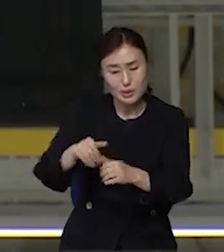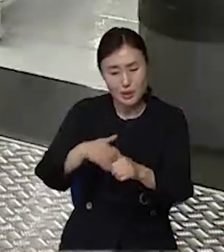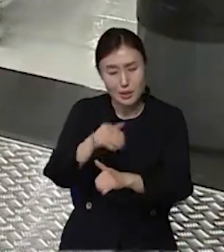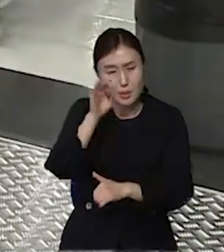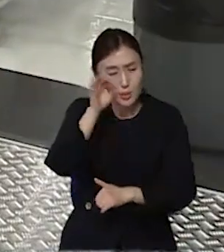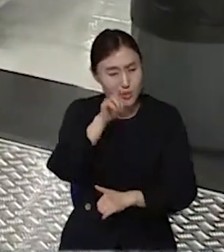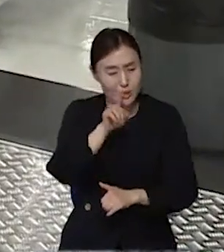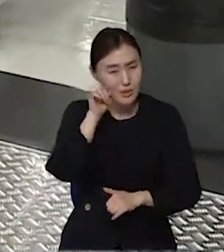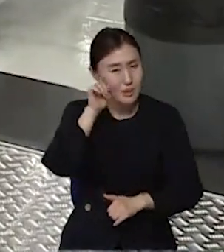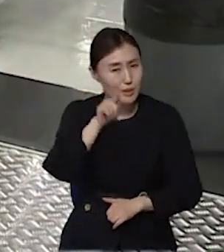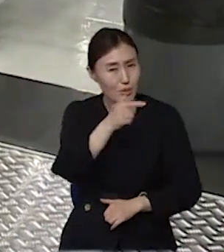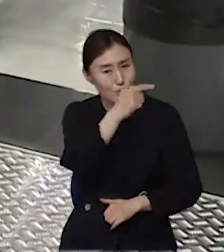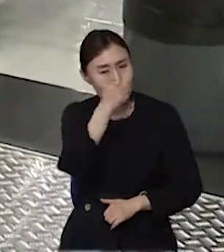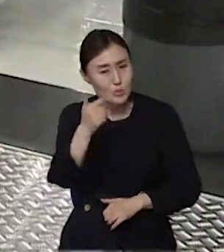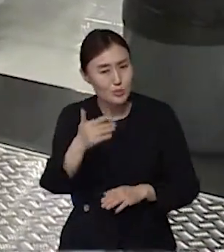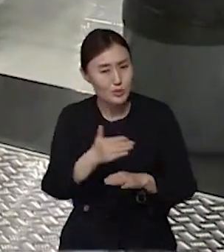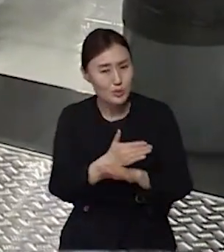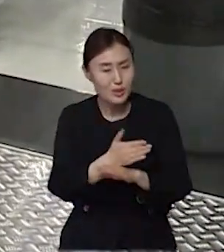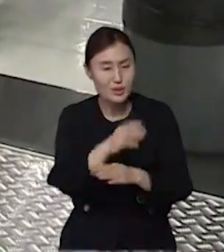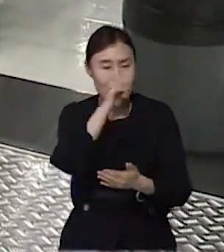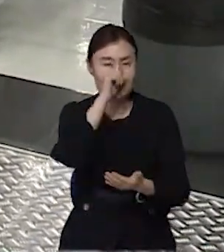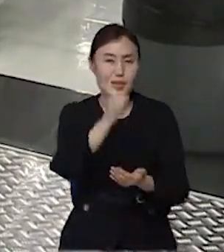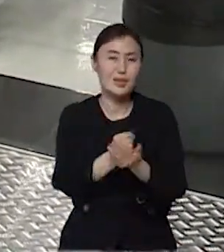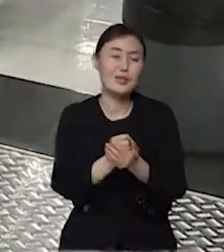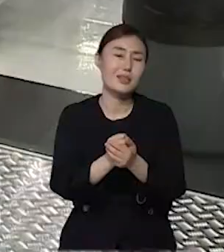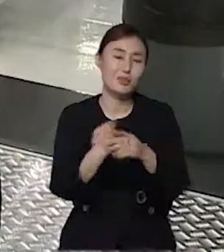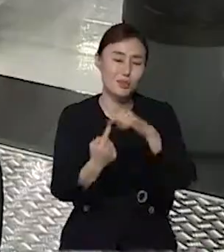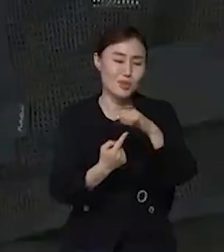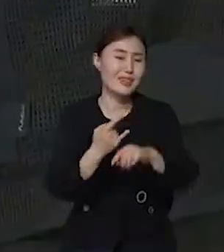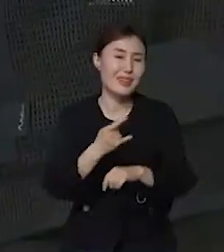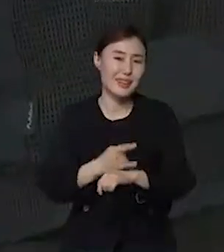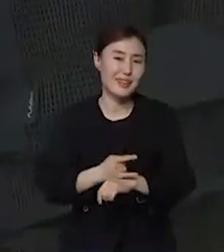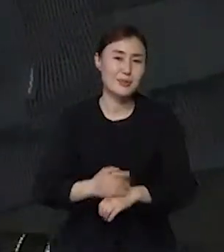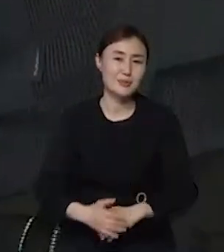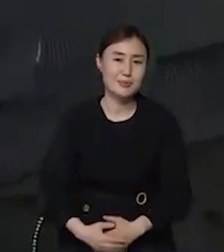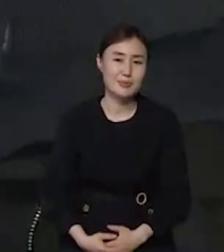정상 가동 여부를 결정한다는 방침입니다. KBC 신민지입니다.